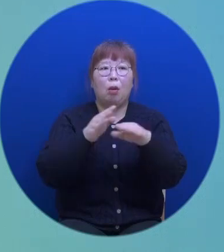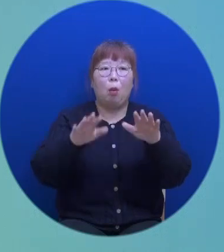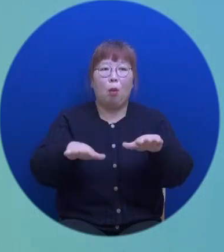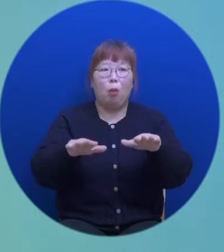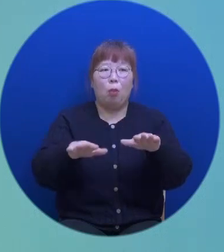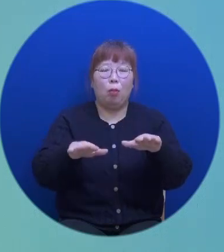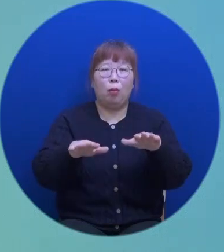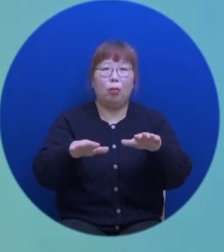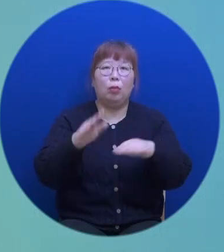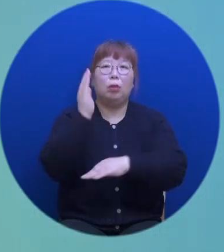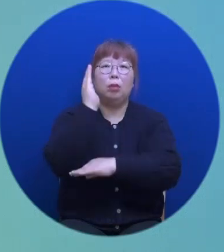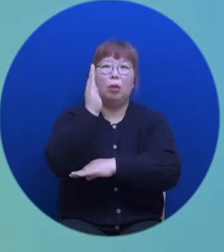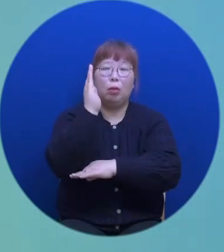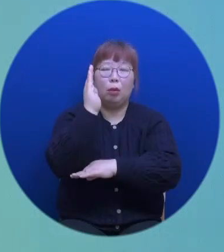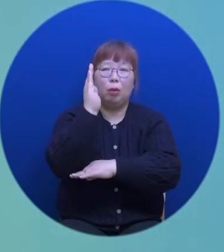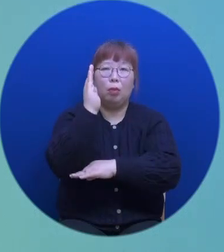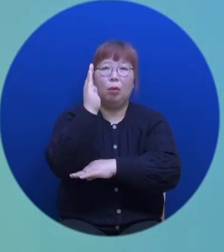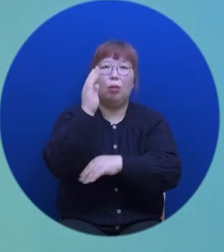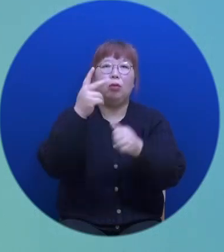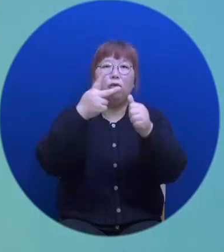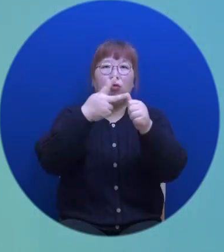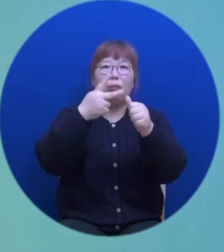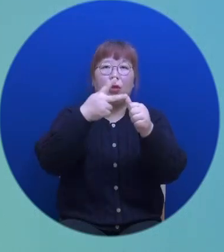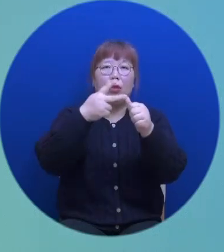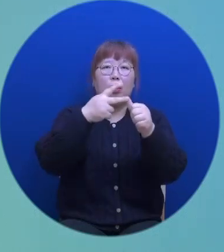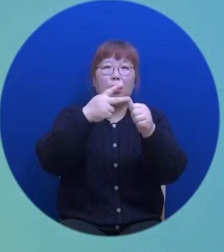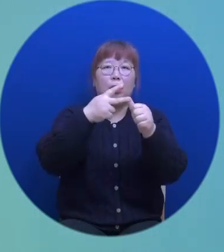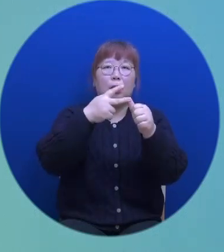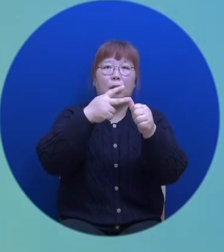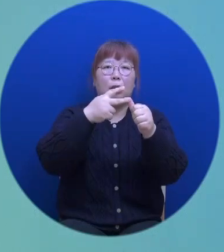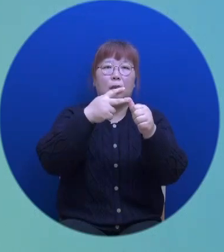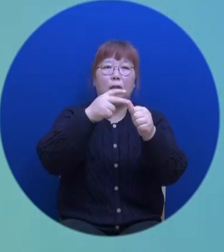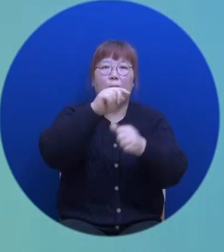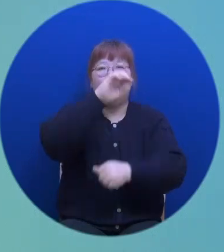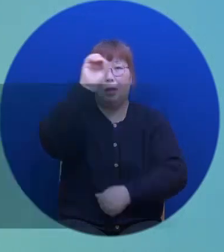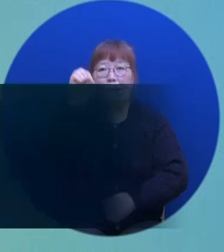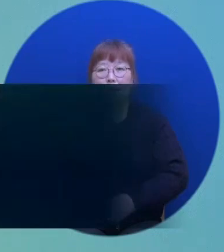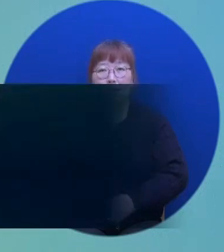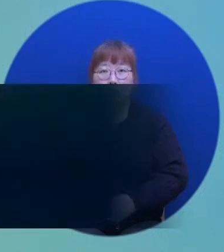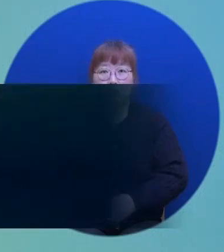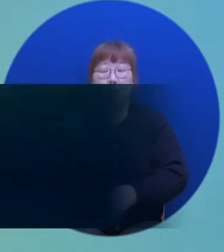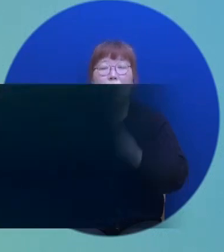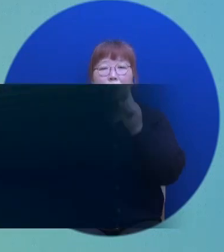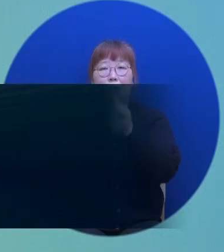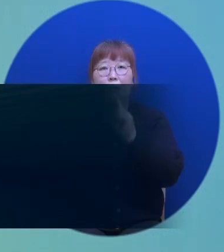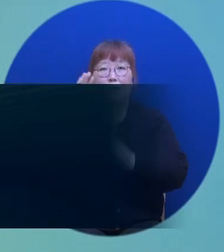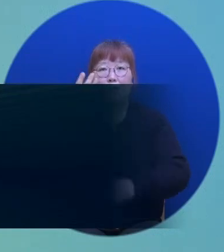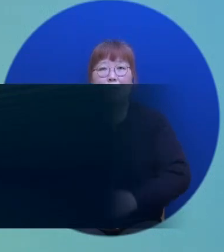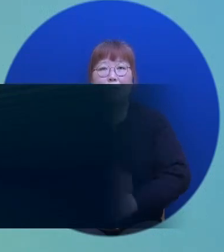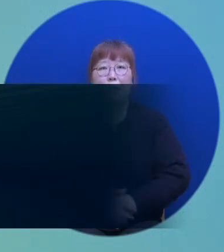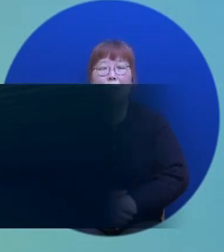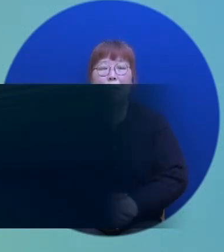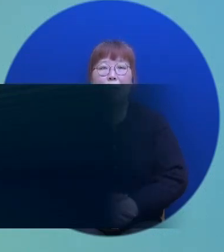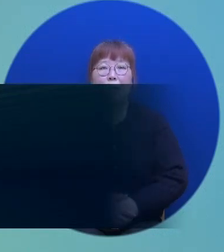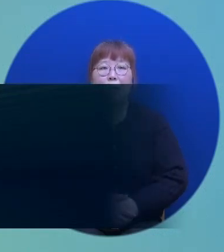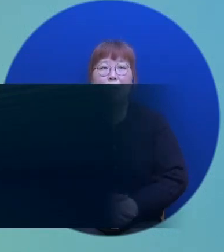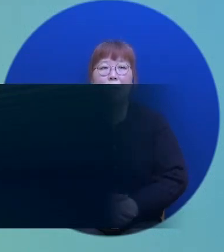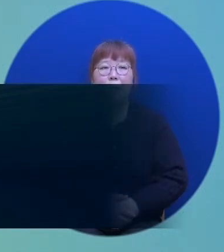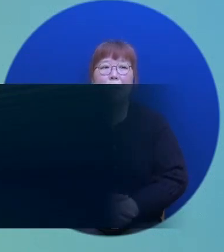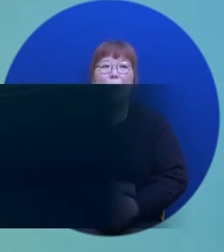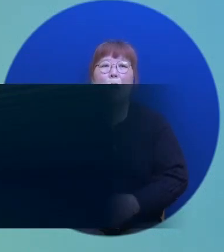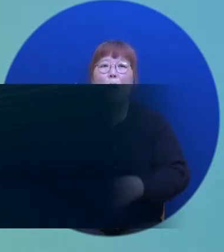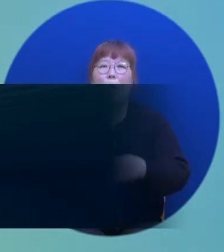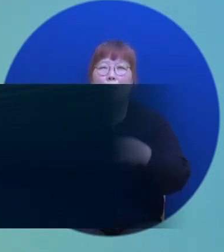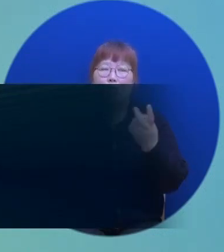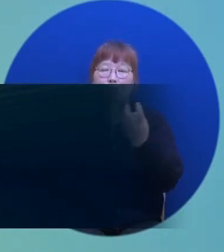설교의 두 번째 질문을 마주하게 됩니다. 두 번째 질문은 무엇입니까? 어떻게